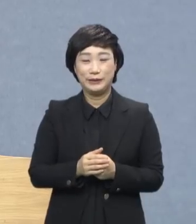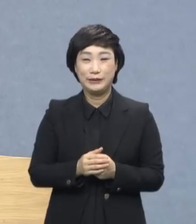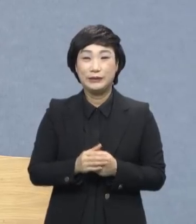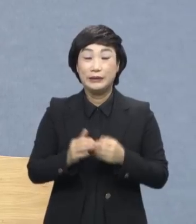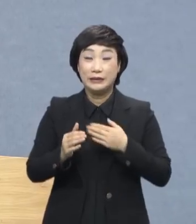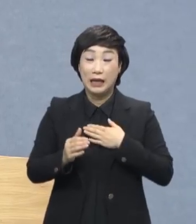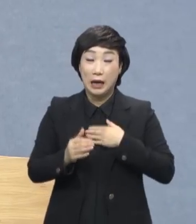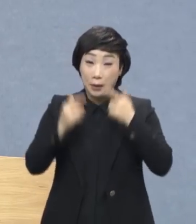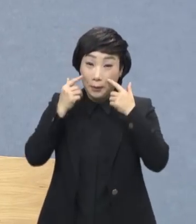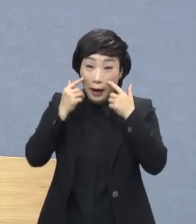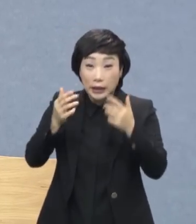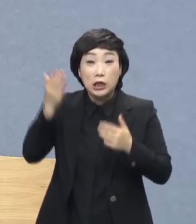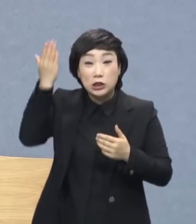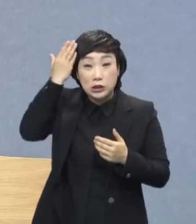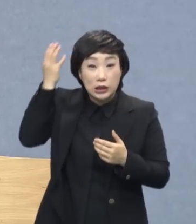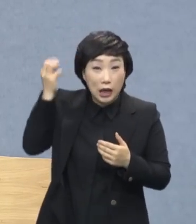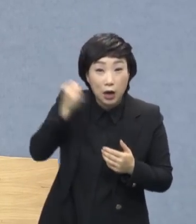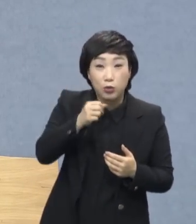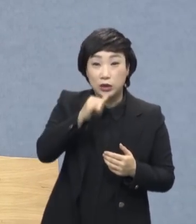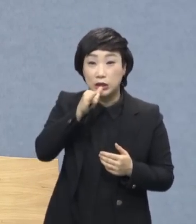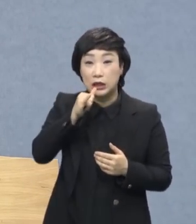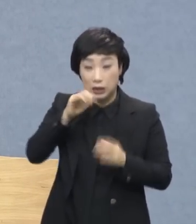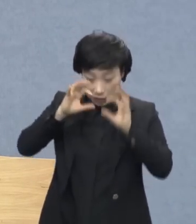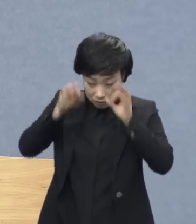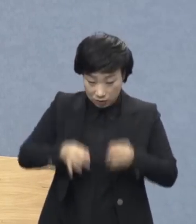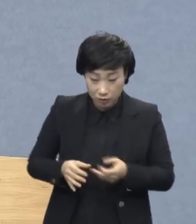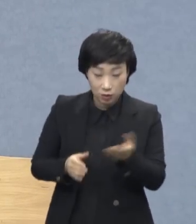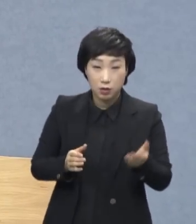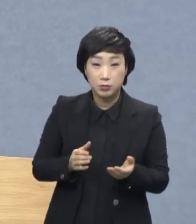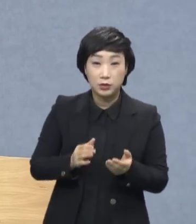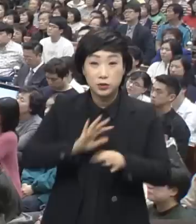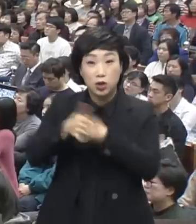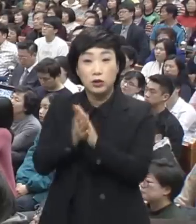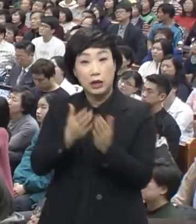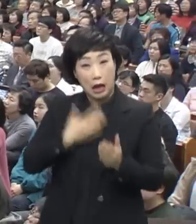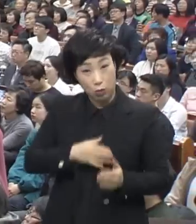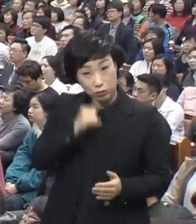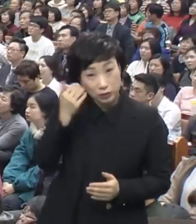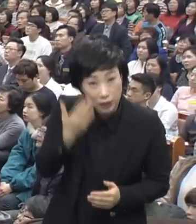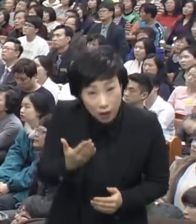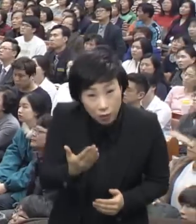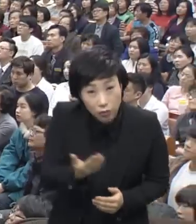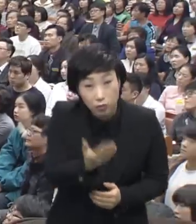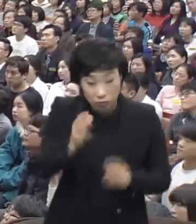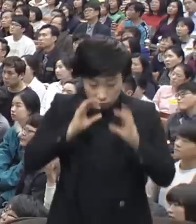내가 확실한 지성을 가지고 있나, 성경을 아느냐 그 말이오.